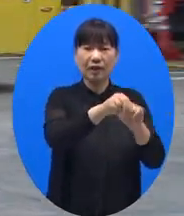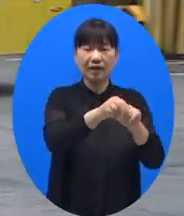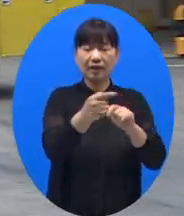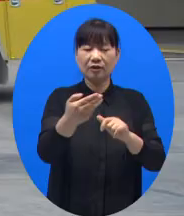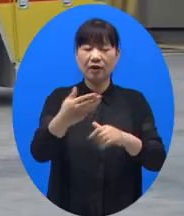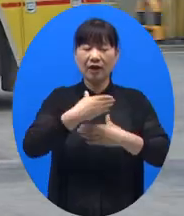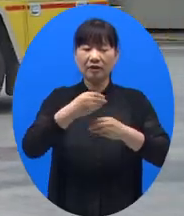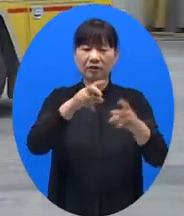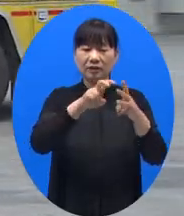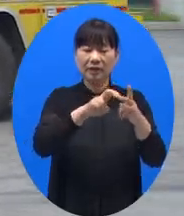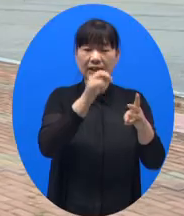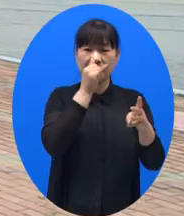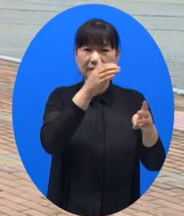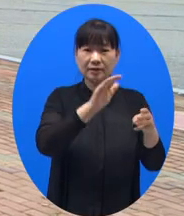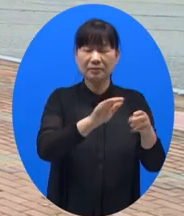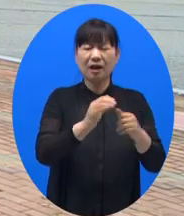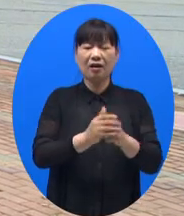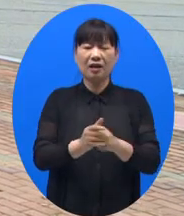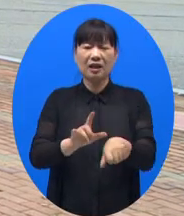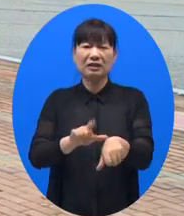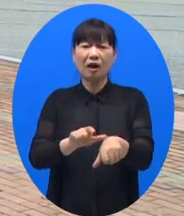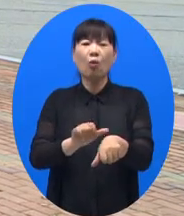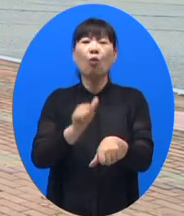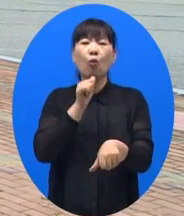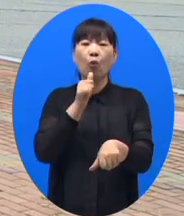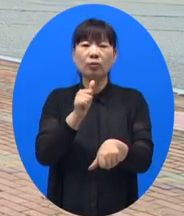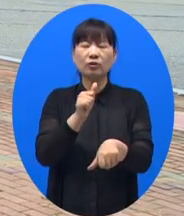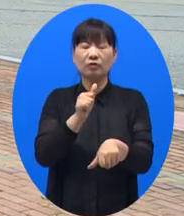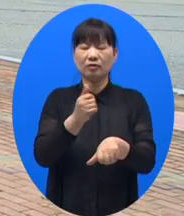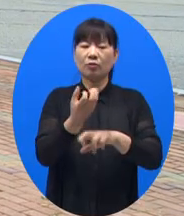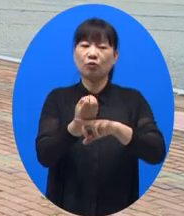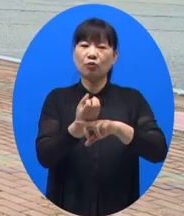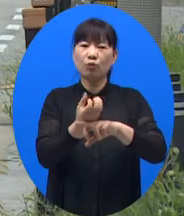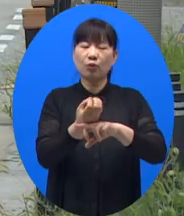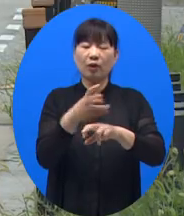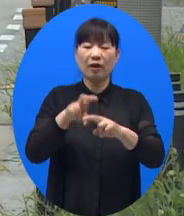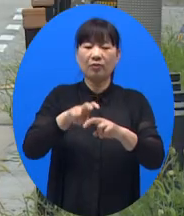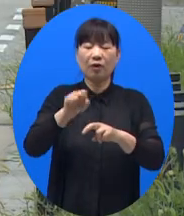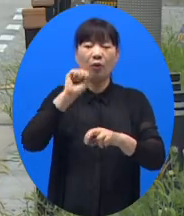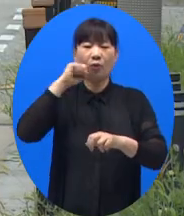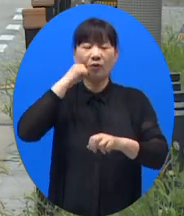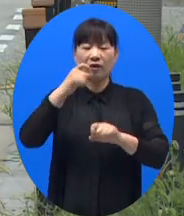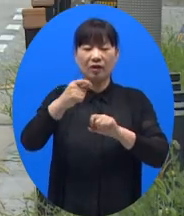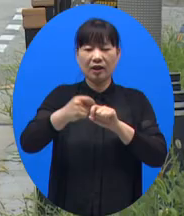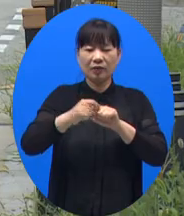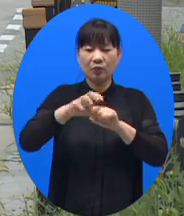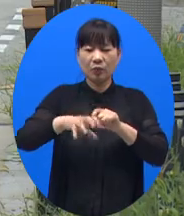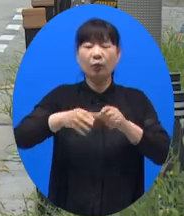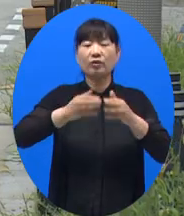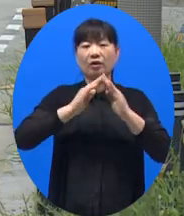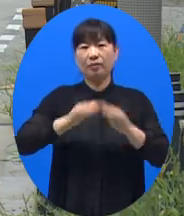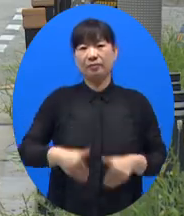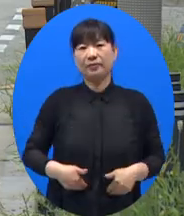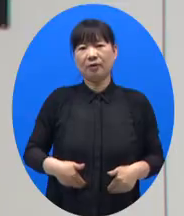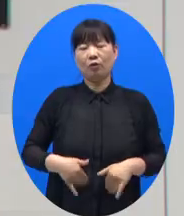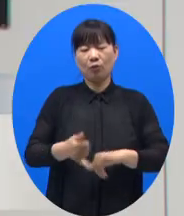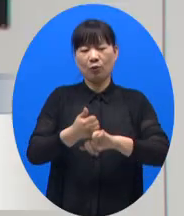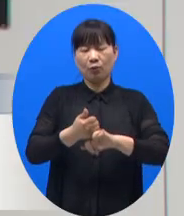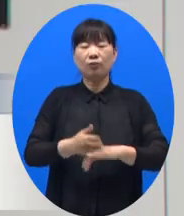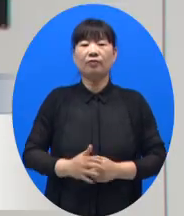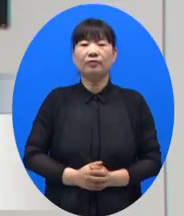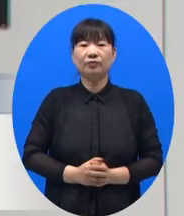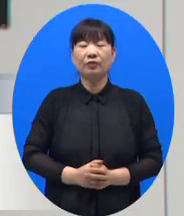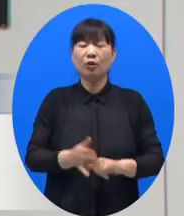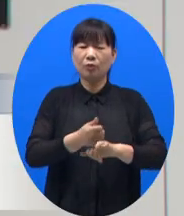119 안전센터가 있지만 골든타임인 5분을 확보하기에는 어려운 거리. 좀더 가까운 곳에 신설이 절실했습니다. 꼭